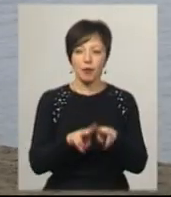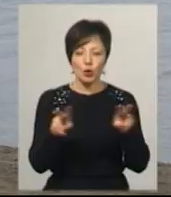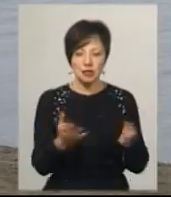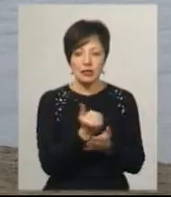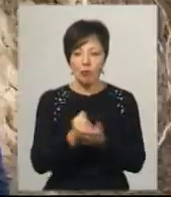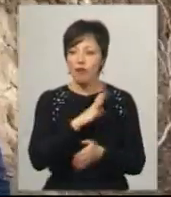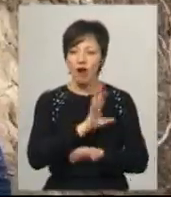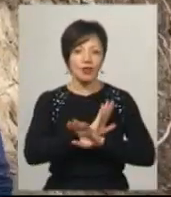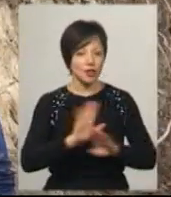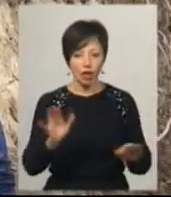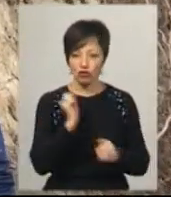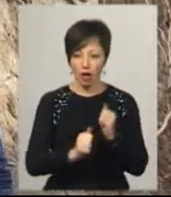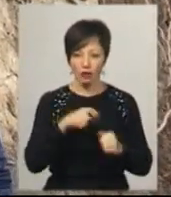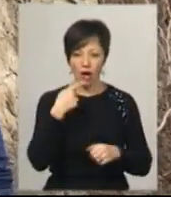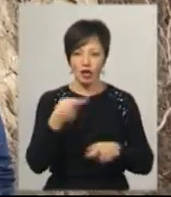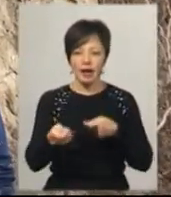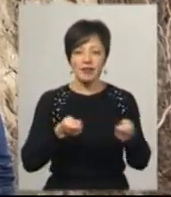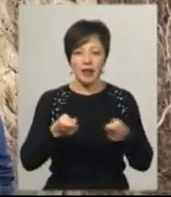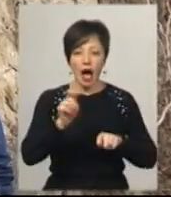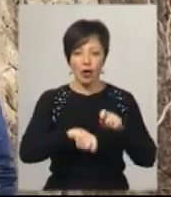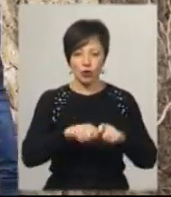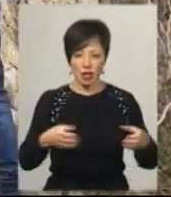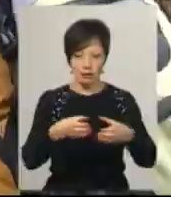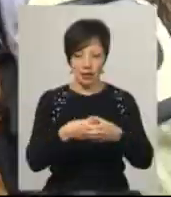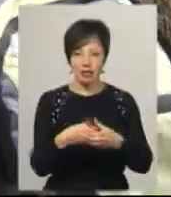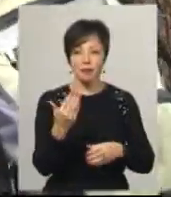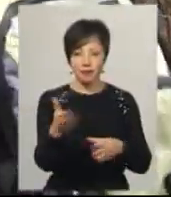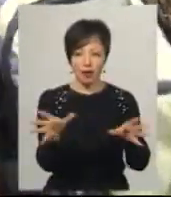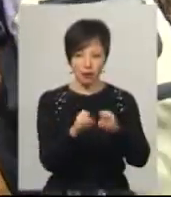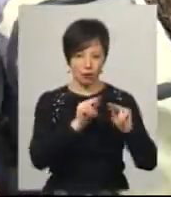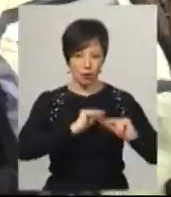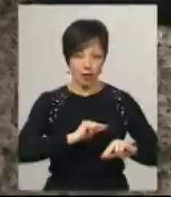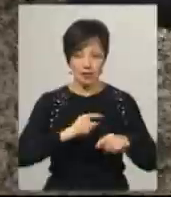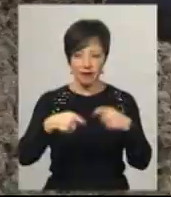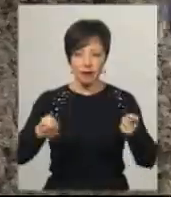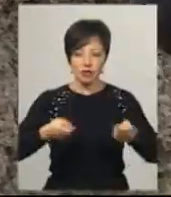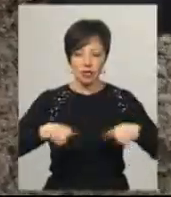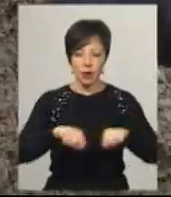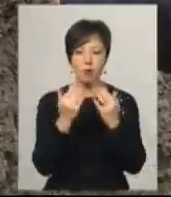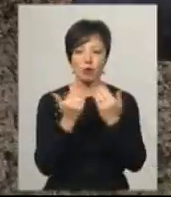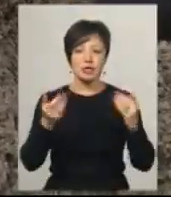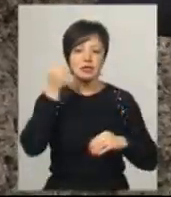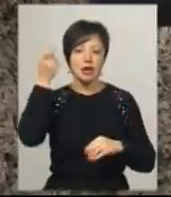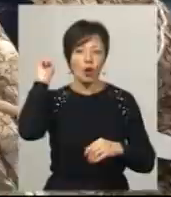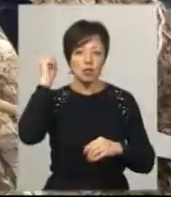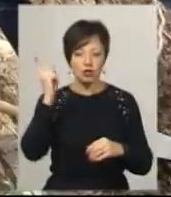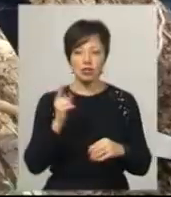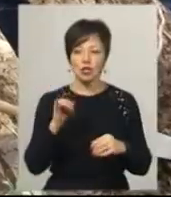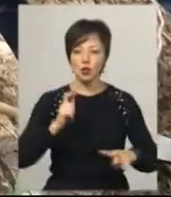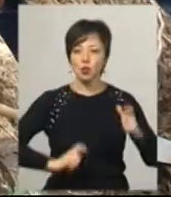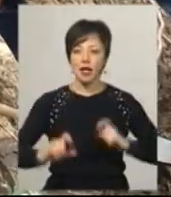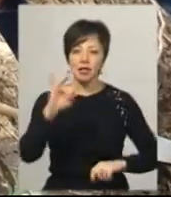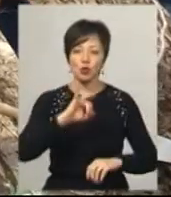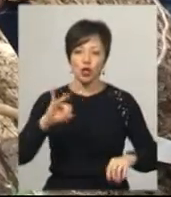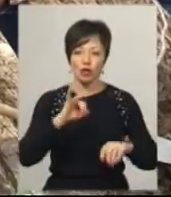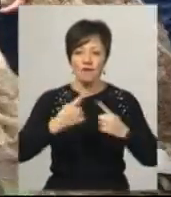знахідки бувають нечасто, каже керівник археологічної експедиції. Він, його колега Петро Болтанюк, завідувач сектору музей старожитностей заповідника та студент